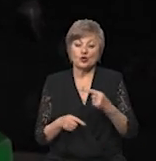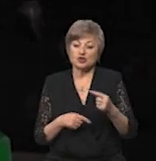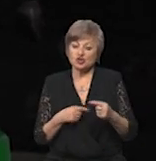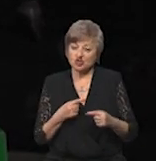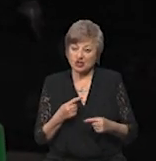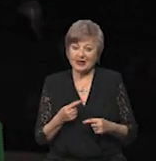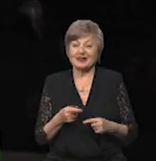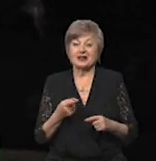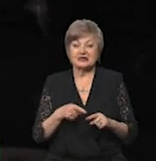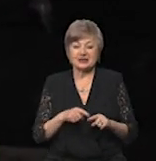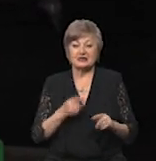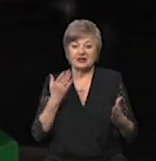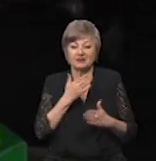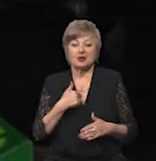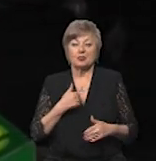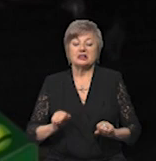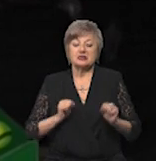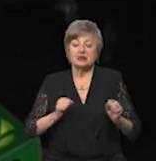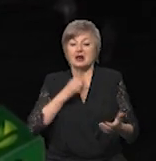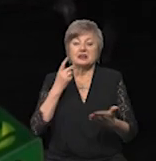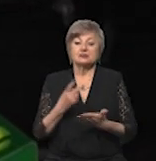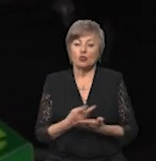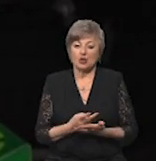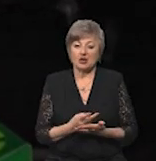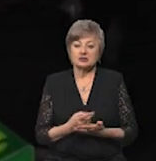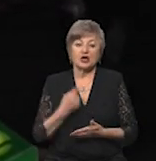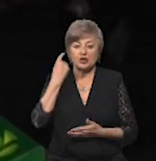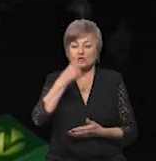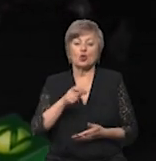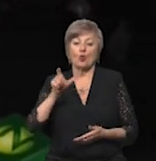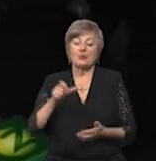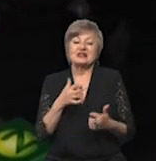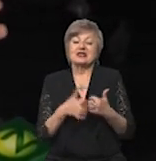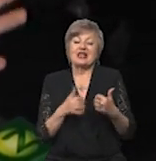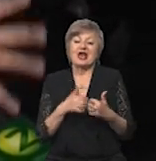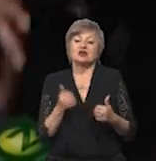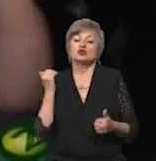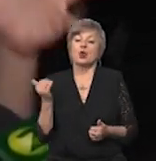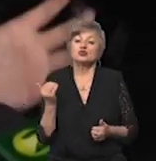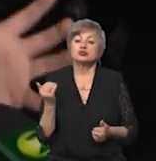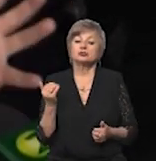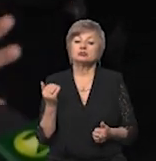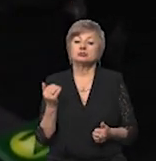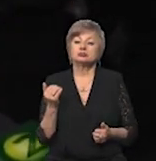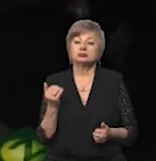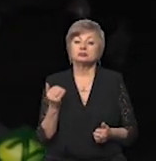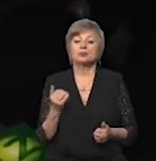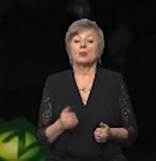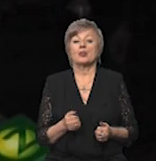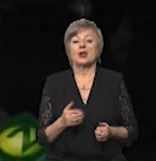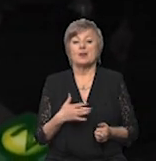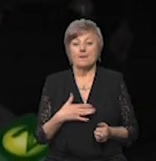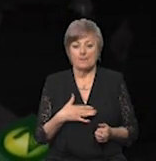в якійсь мірі ми намагалися показати образ Херсонщини, а якщо вже на те пішло, то через образ Херсонщини